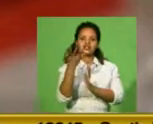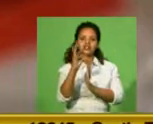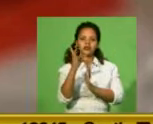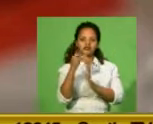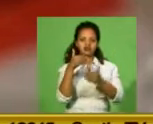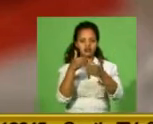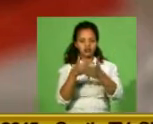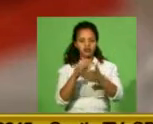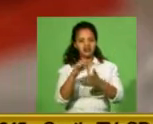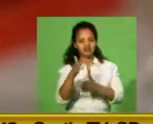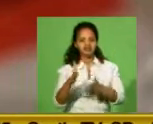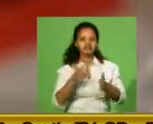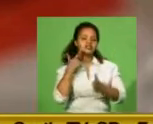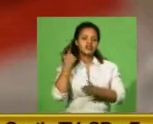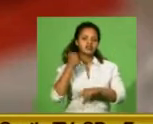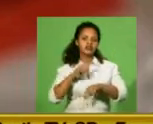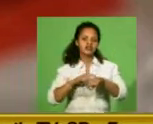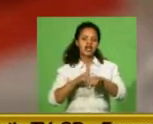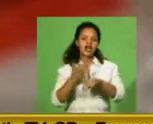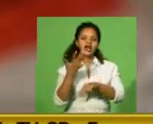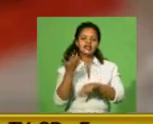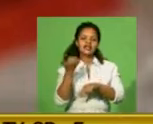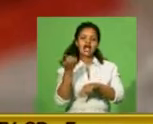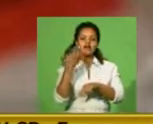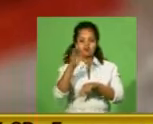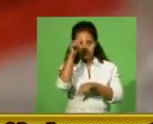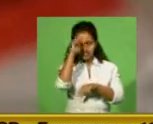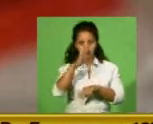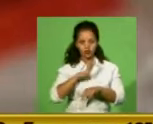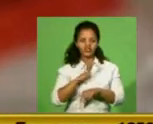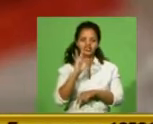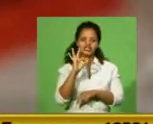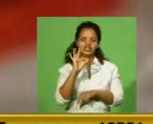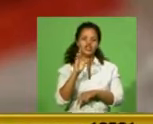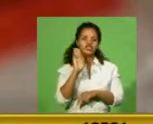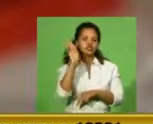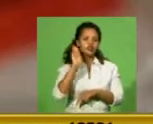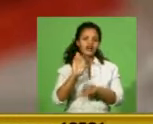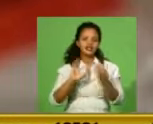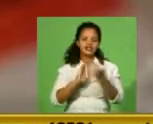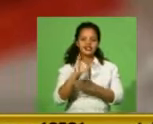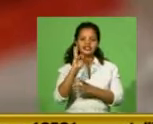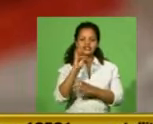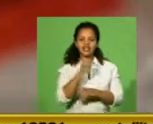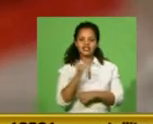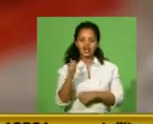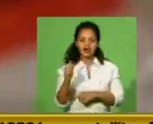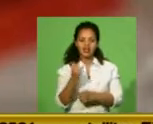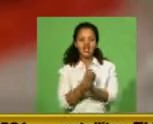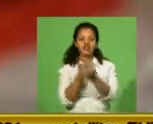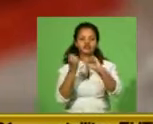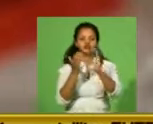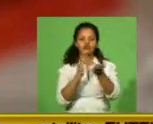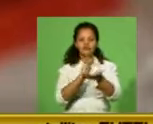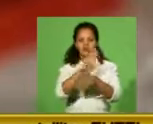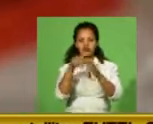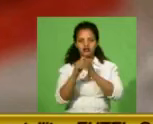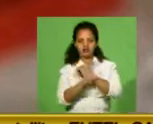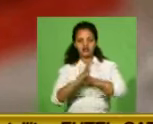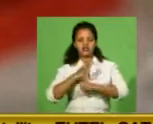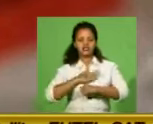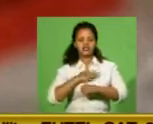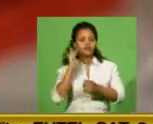ደርሷል። በሌላ መልኩ በትላንትናው ዕለት 15 ሰዎች 9 ከሶማሌ ክልልና 6 ከአዲስ አበባ ያገገሙ ሲሆን በአጠቃላይ በሀገራችን